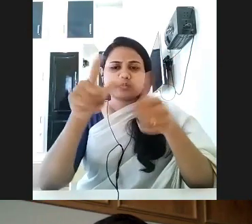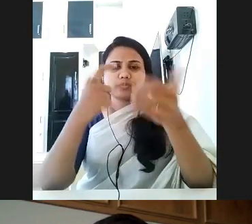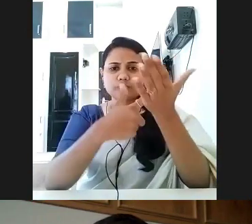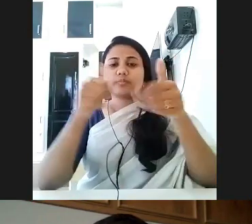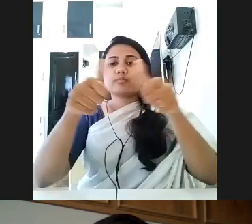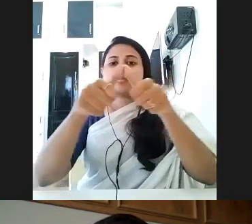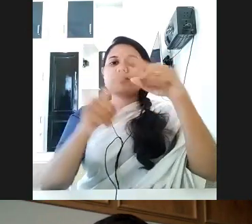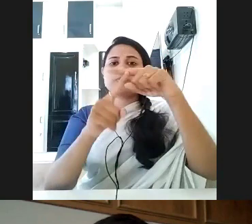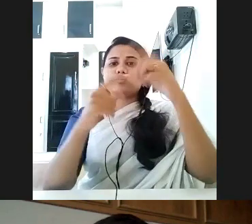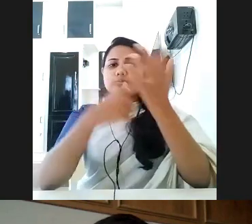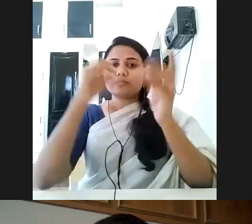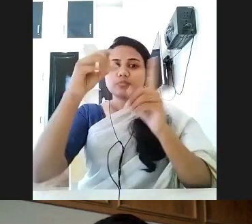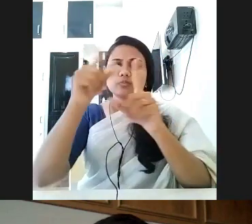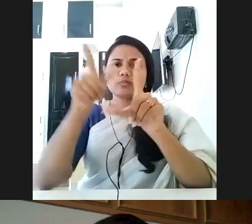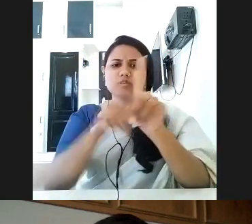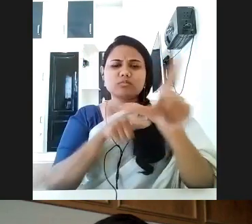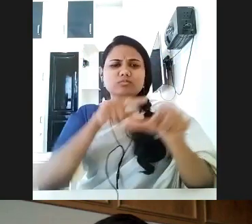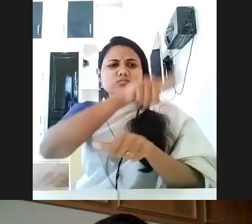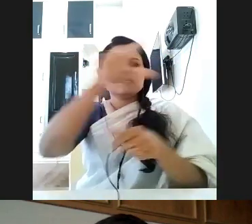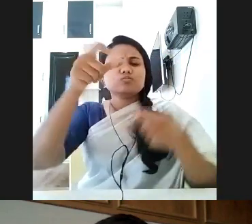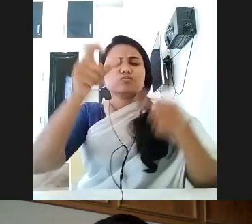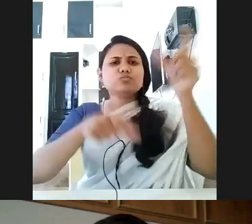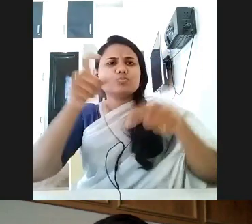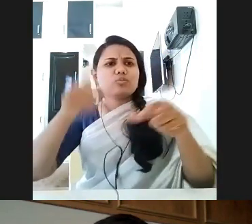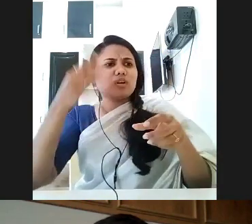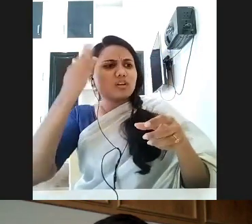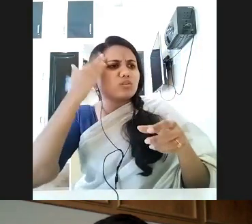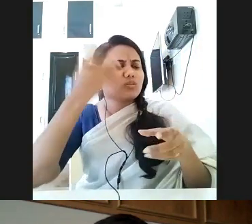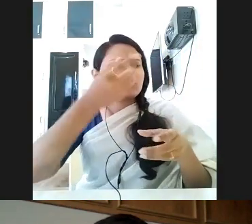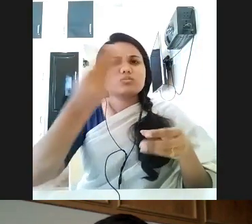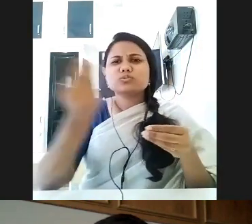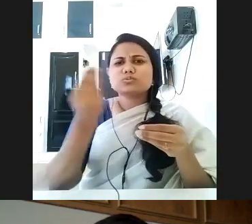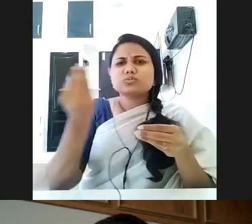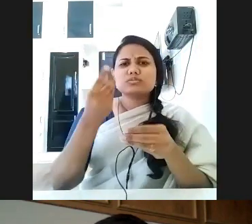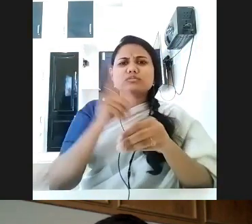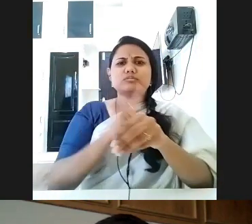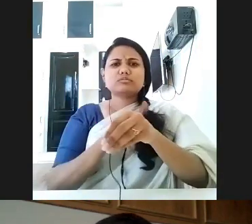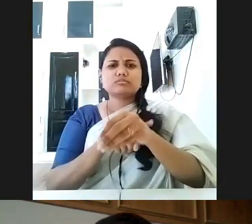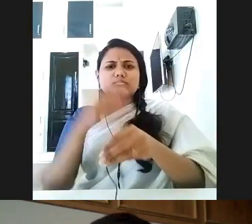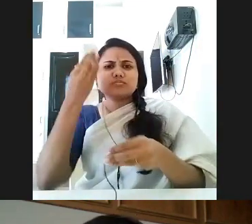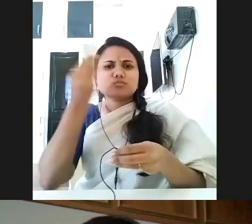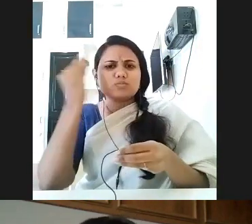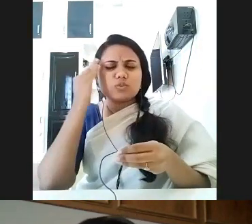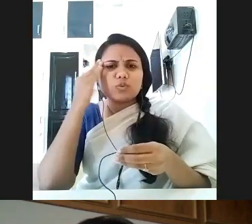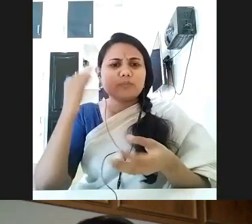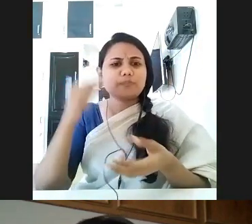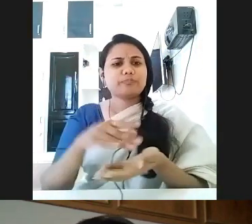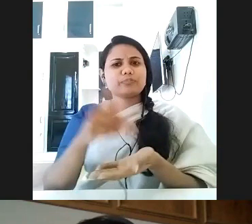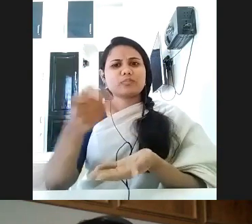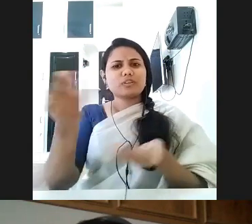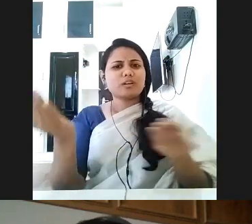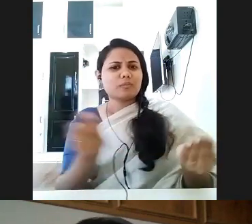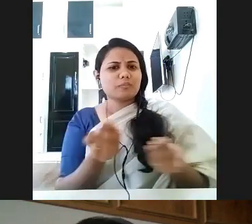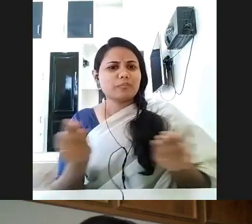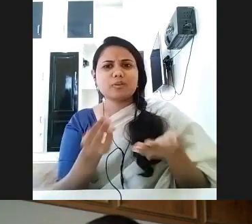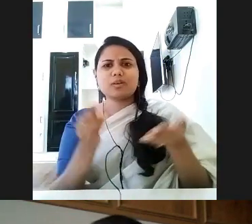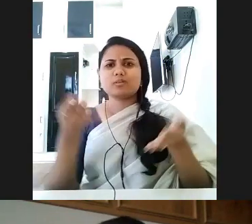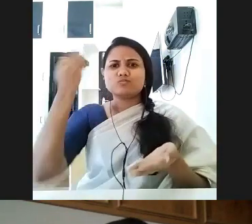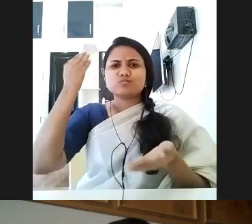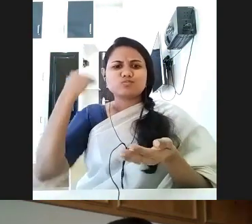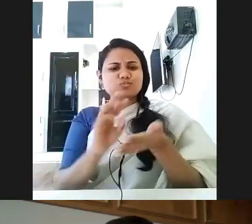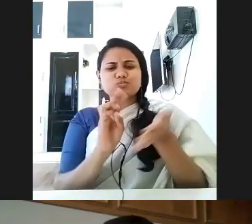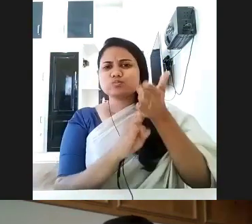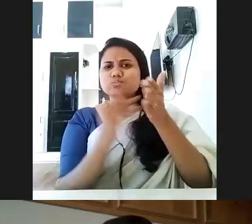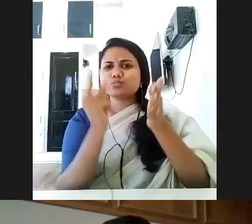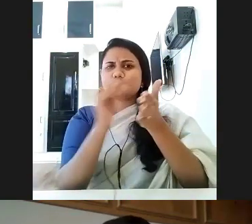ഏതാനും നാളുകളെ ആയിട്ടുള്ളൂ. ബോധവാന്മാരല്ല, അറിയാൻ തുടങ്ങിയിട്ട്. മുഹമ്മദ് എന്ന കുഞ്ഞുകുട്ടിയുടെ ചികിത്സാ ക്യാമ്പയിനിലൂടെയാണ് SMA